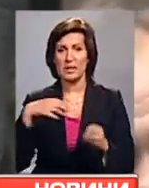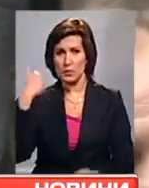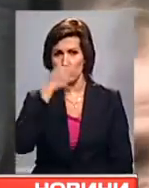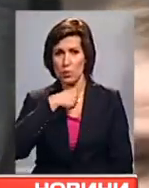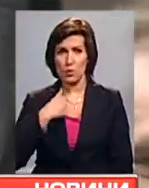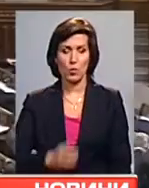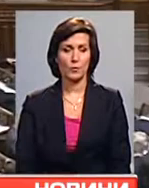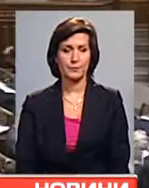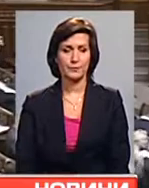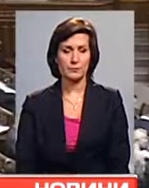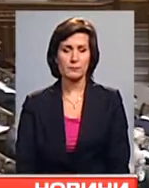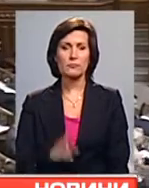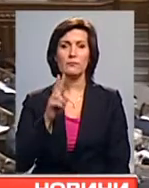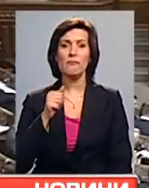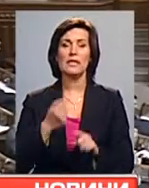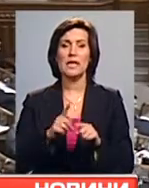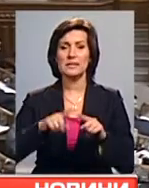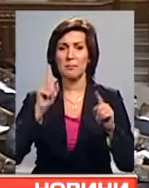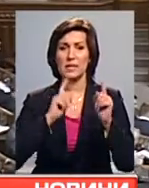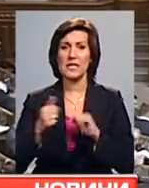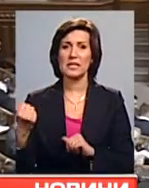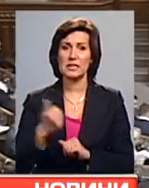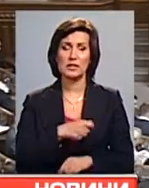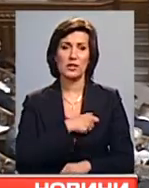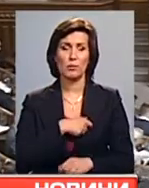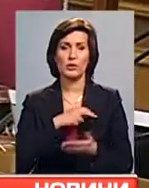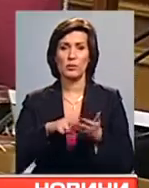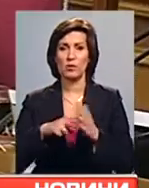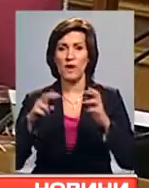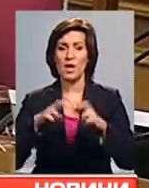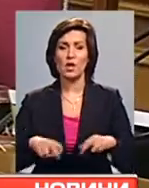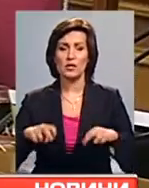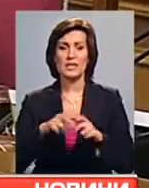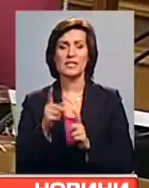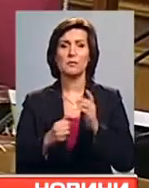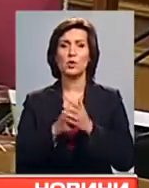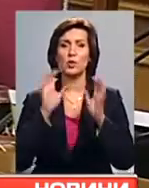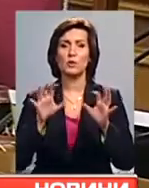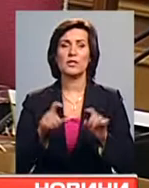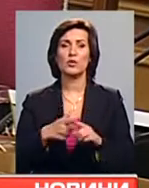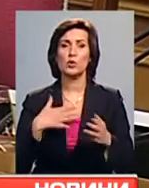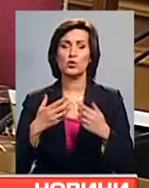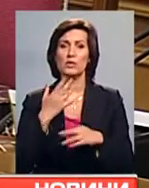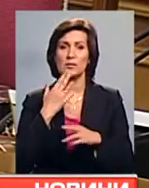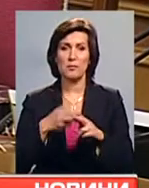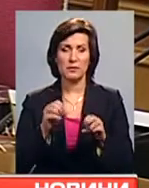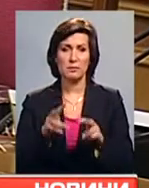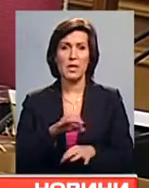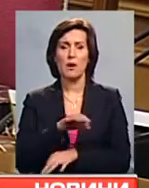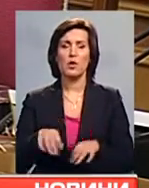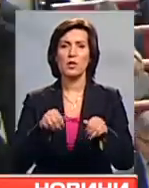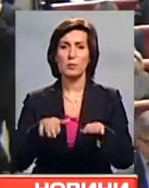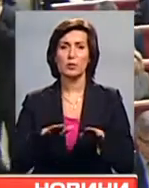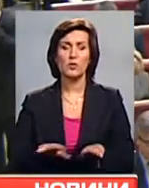року. На цей пленарний тиждень депутати запланували розглянути зміни до законів, що стосуються нацбезпеки, а також